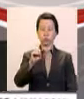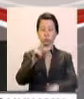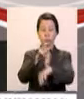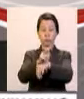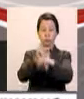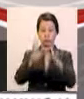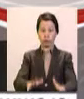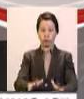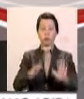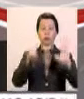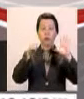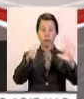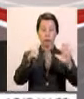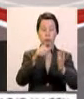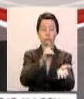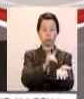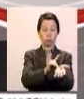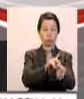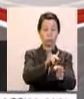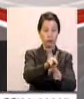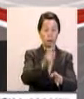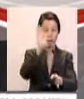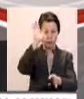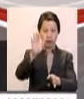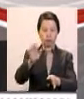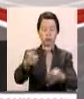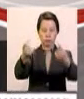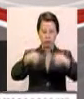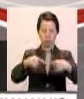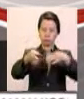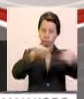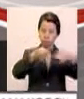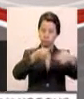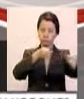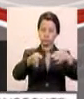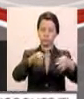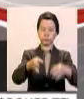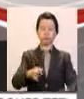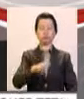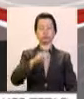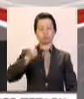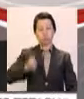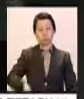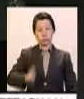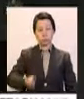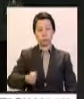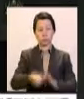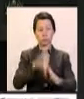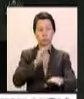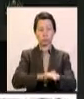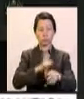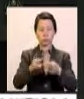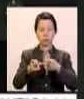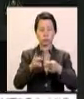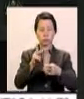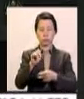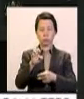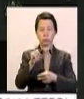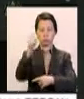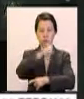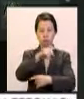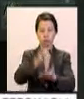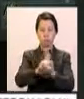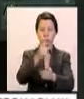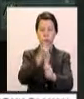6 doktor pakar yang merawat mangsa akan memberi keterangan. Hakim Rofiah Muhammad ketika pengurusan kes hari ini menetapkan